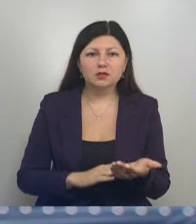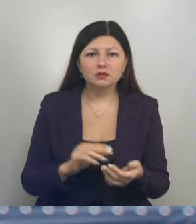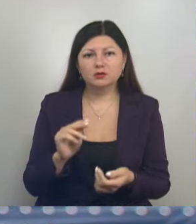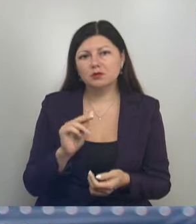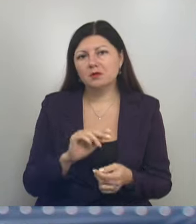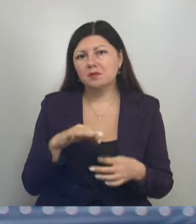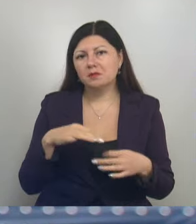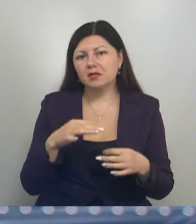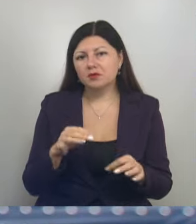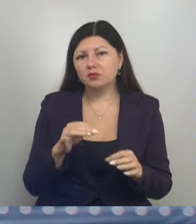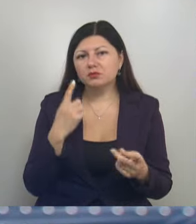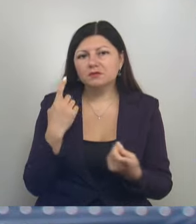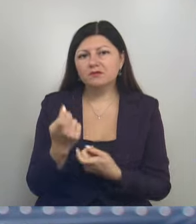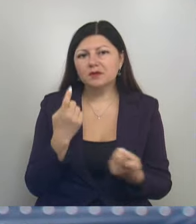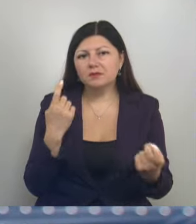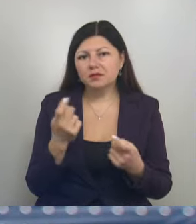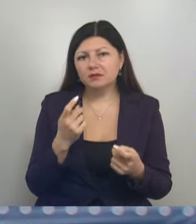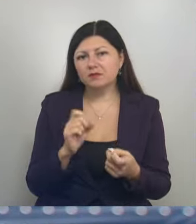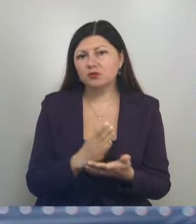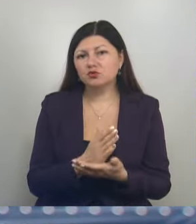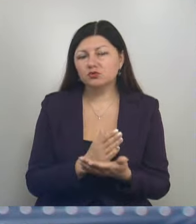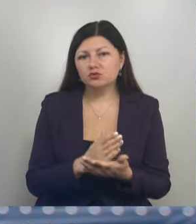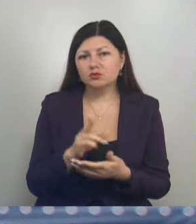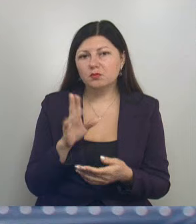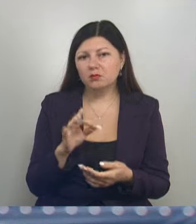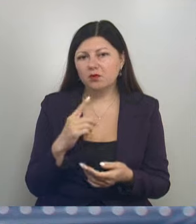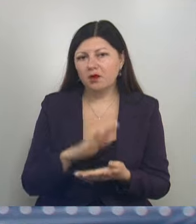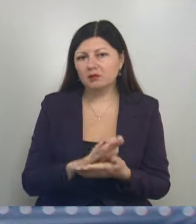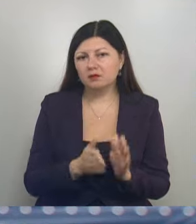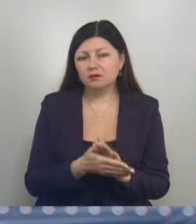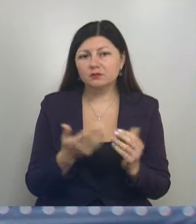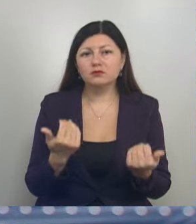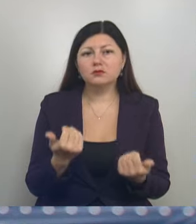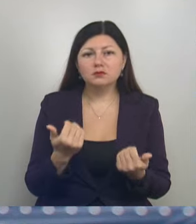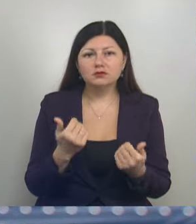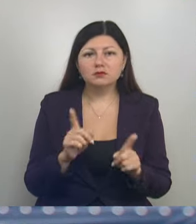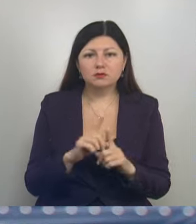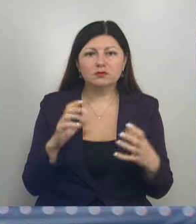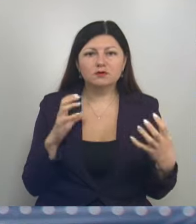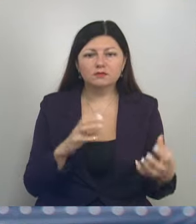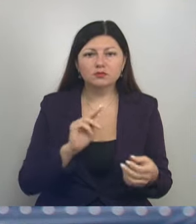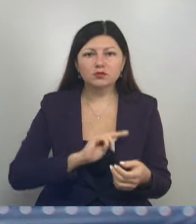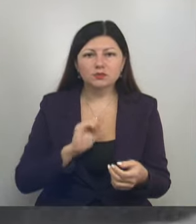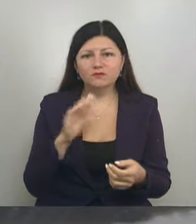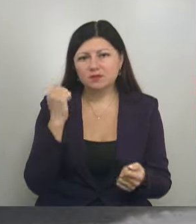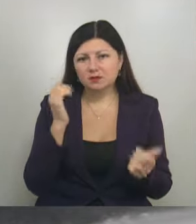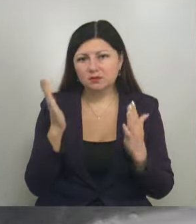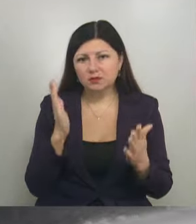курсировать мобильный пункт информирования о службе по контракту. Сейчас тематически оформленный автобус работает в Старом Осколе.